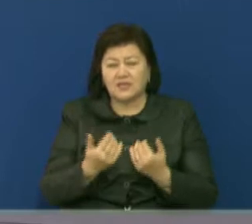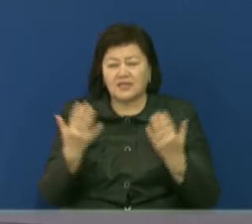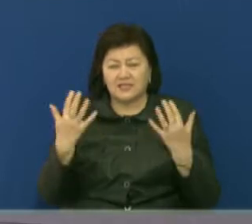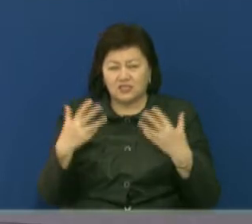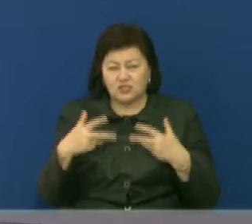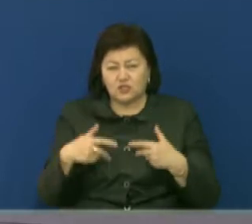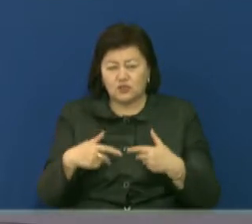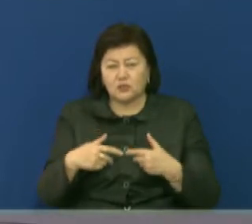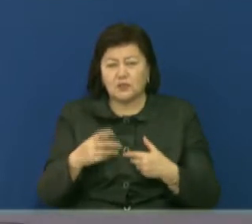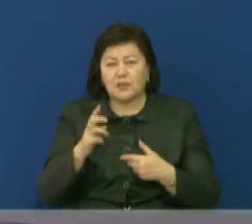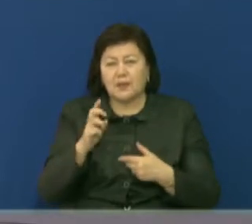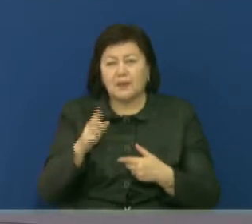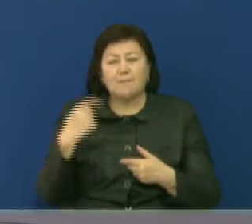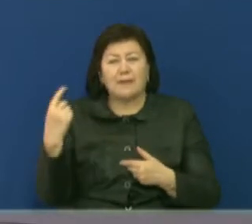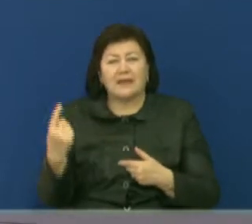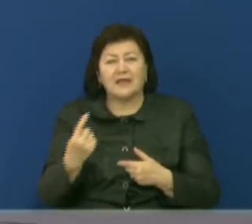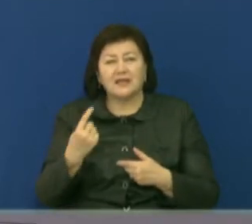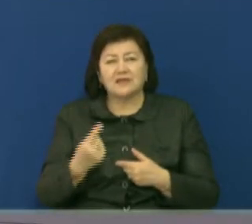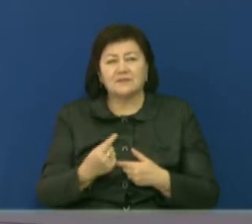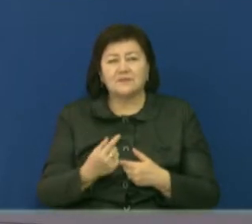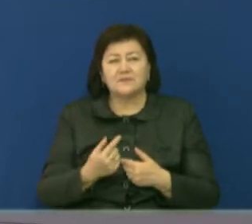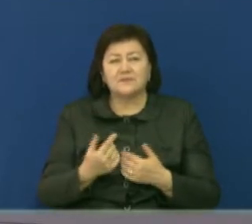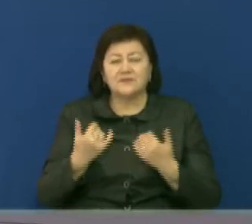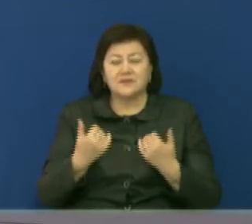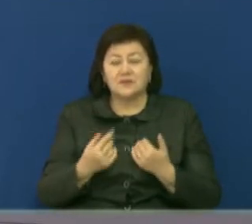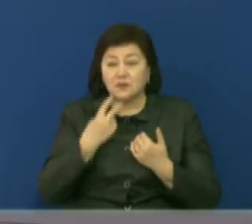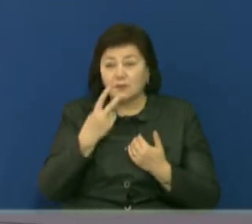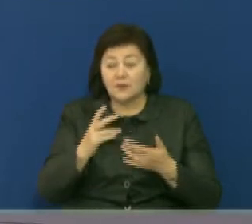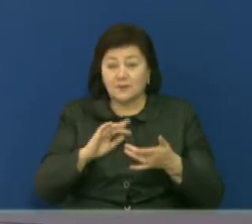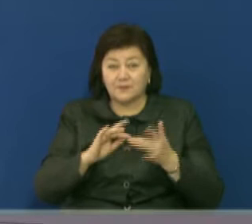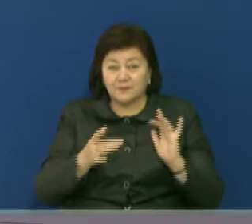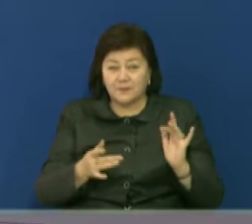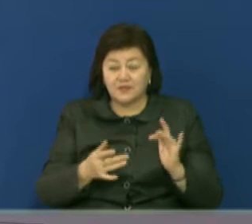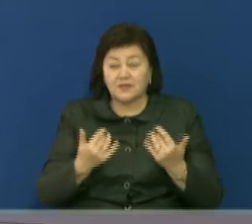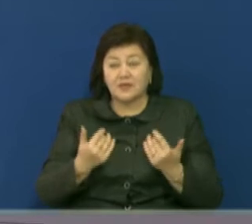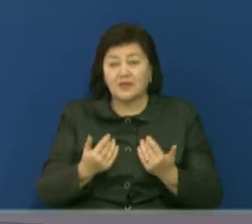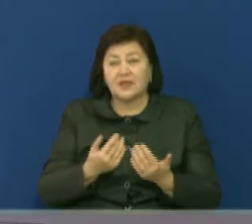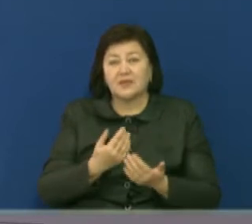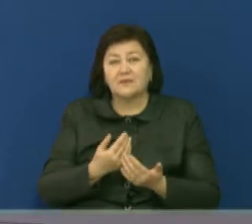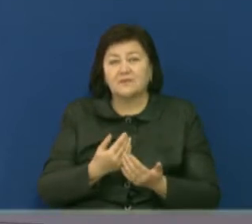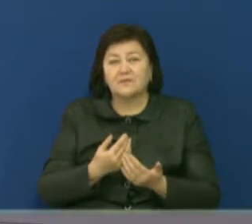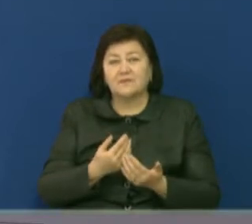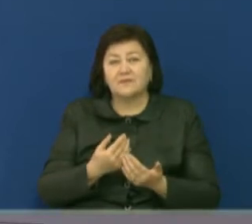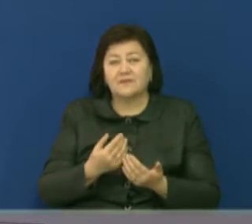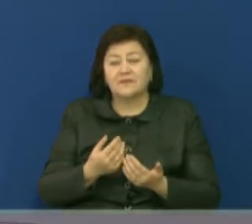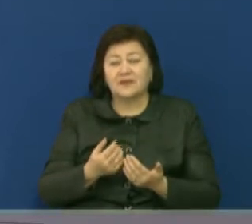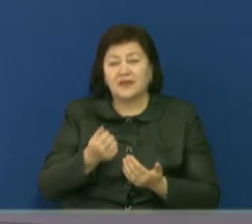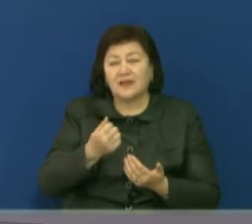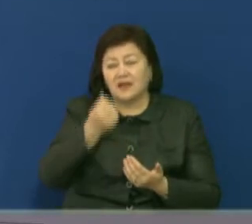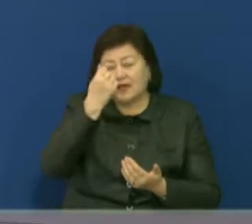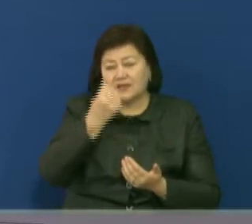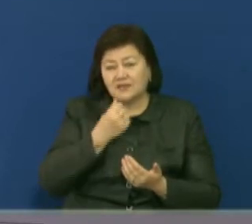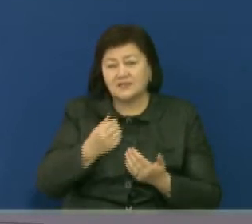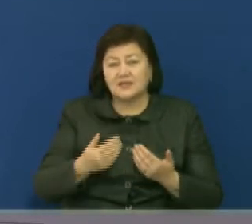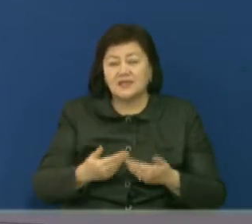На сегодняшний день, судя по информации в социальных сетях, группы «Халыктан», «Халыка», лидер КИЗЭТ и АЛХС начали информационную